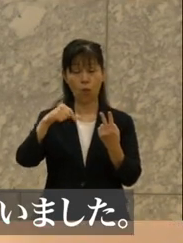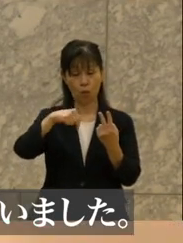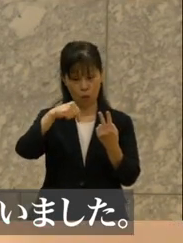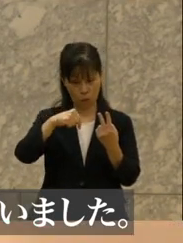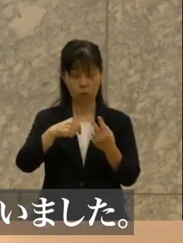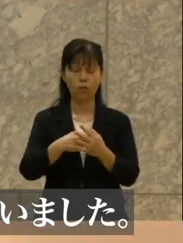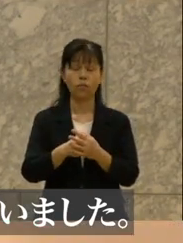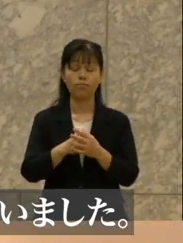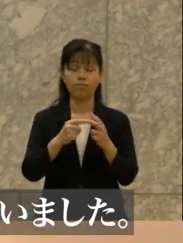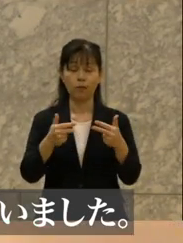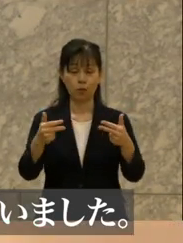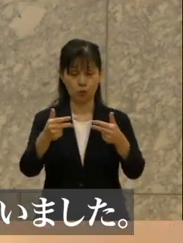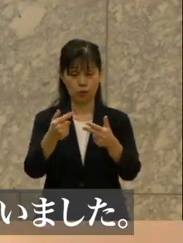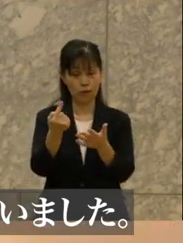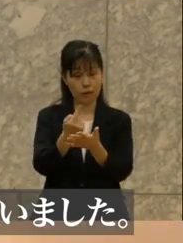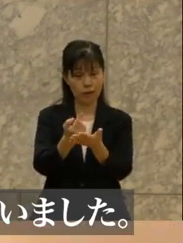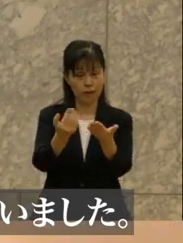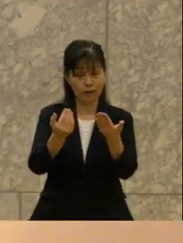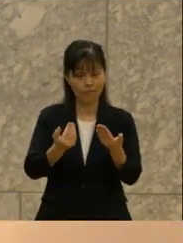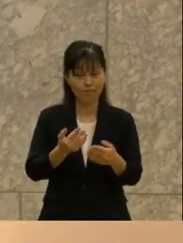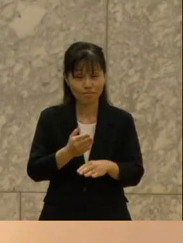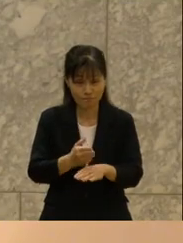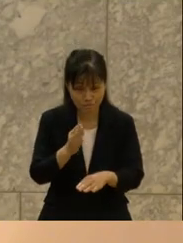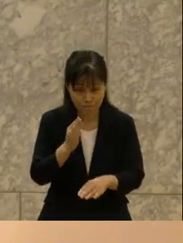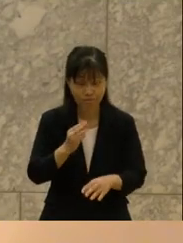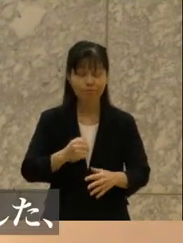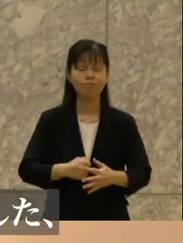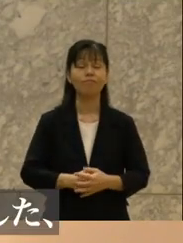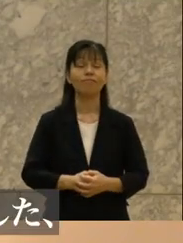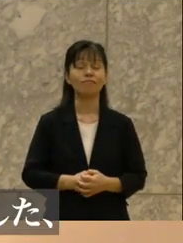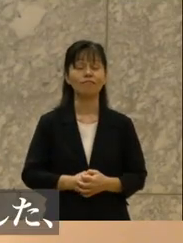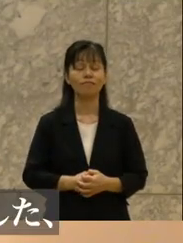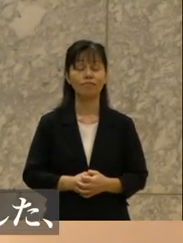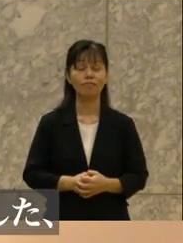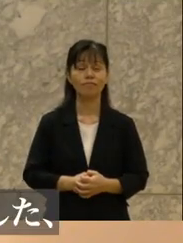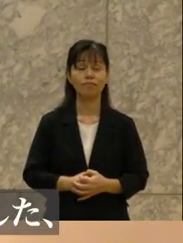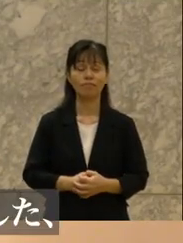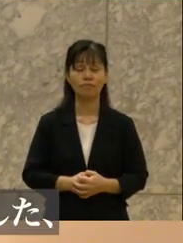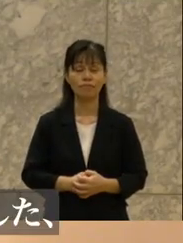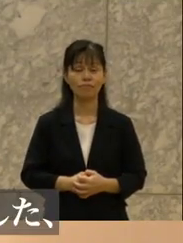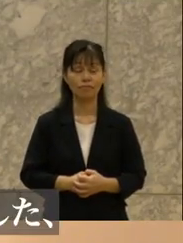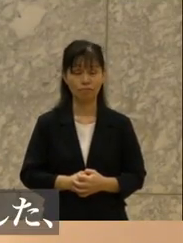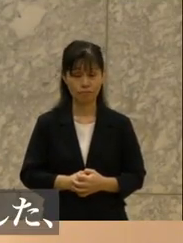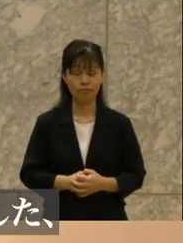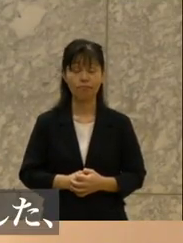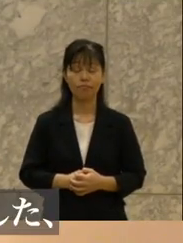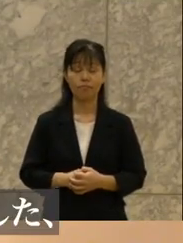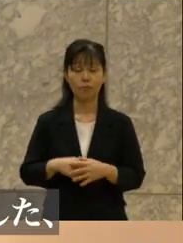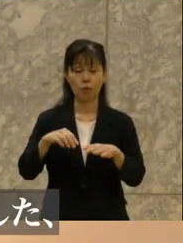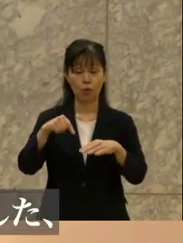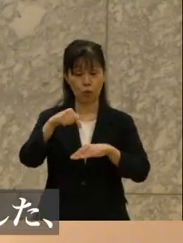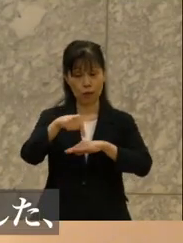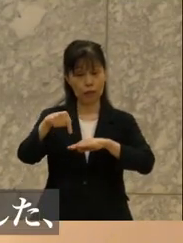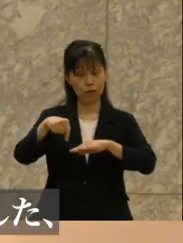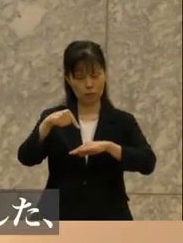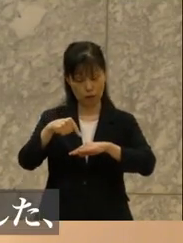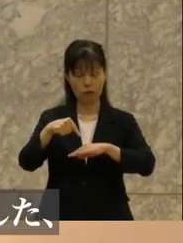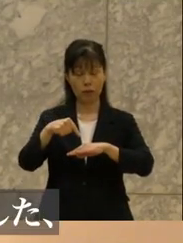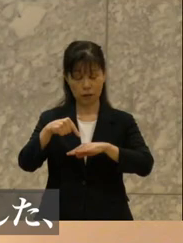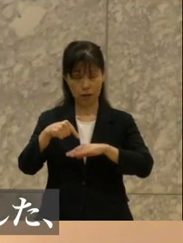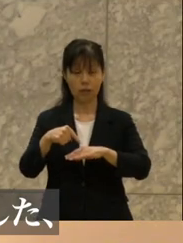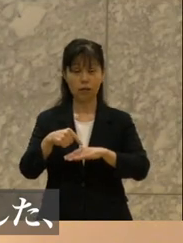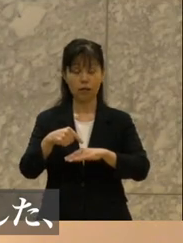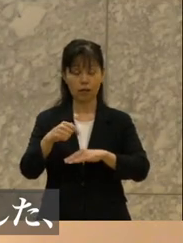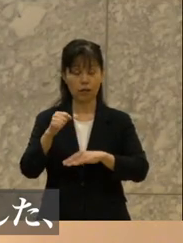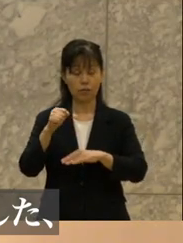ご参加いただきましてありがとうございましたそしてこの企画に賛同いただきそして